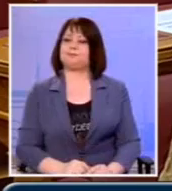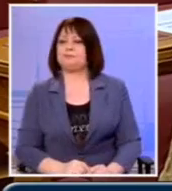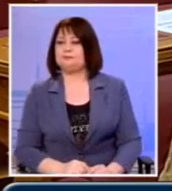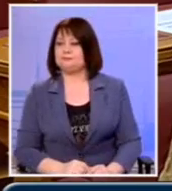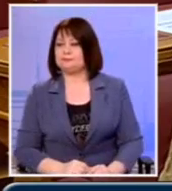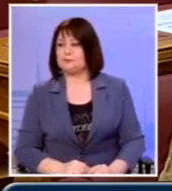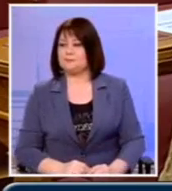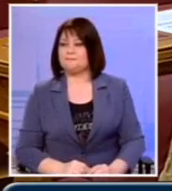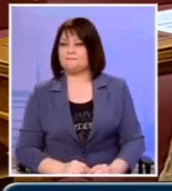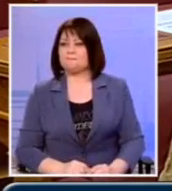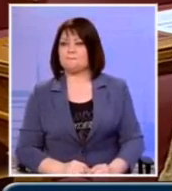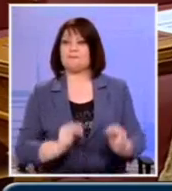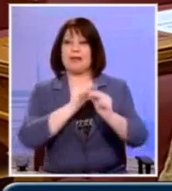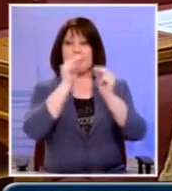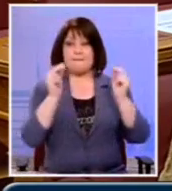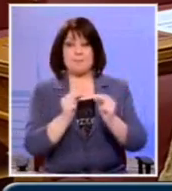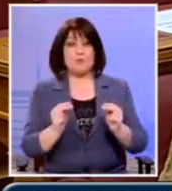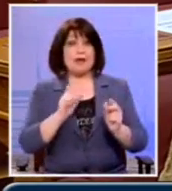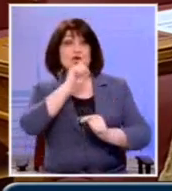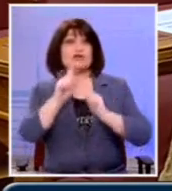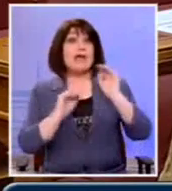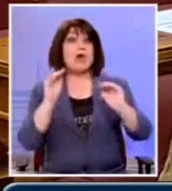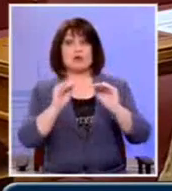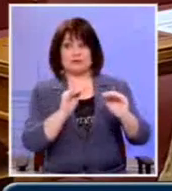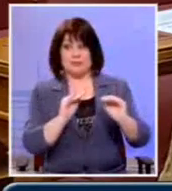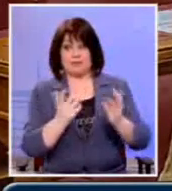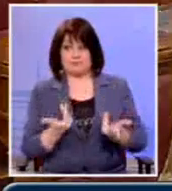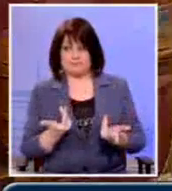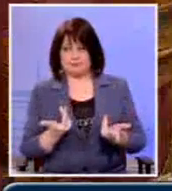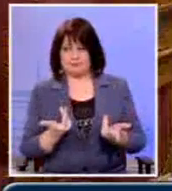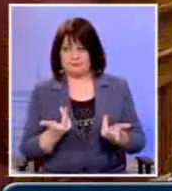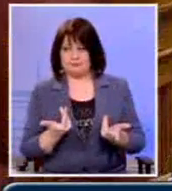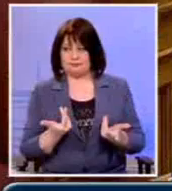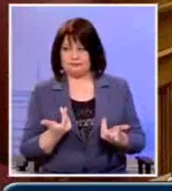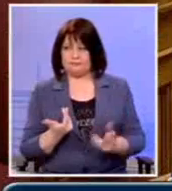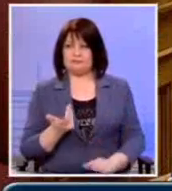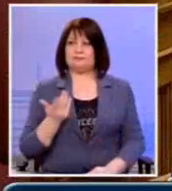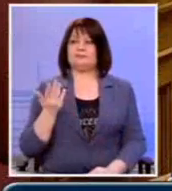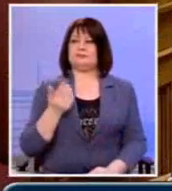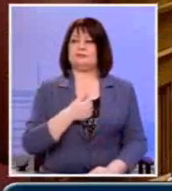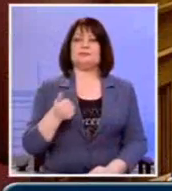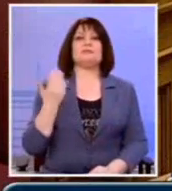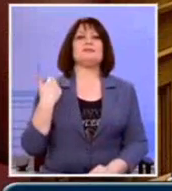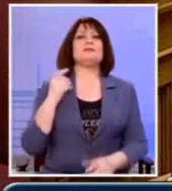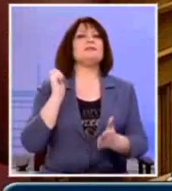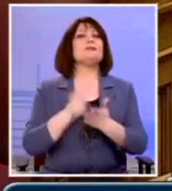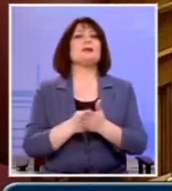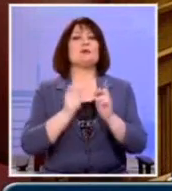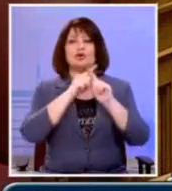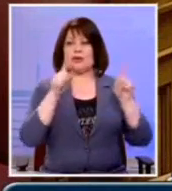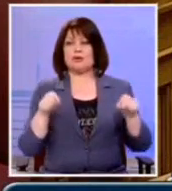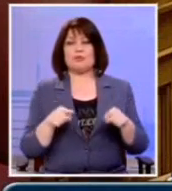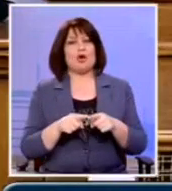Επομένως, γεννιούνται τα ερωτήματα, εκτός από τα προηγούμενα, πότε αγοράστηκαν τα